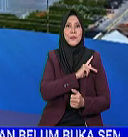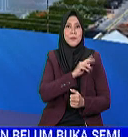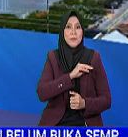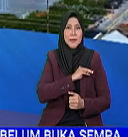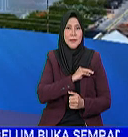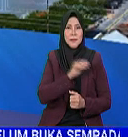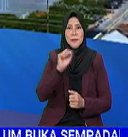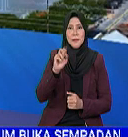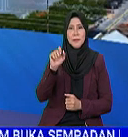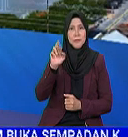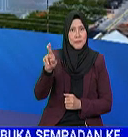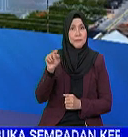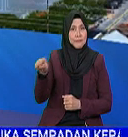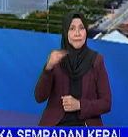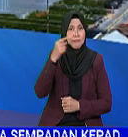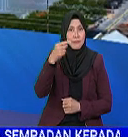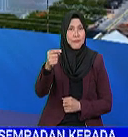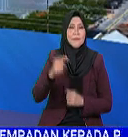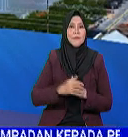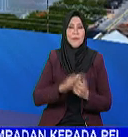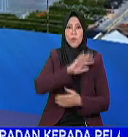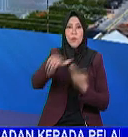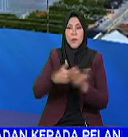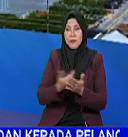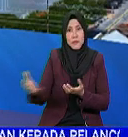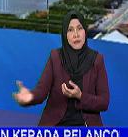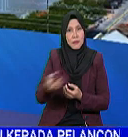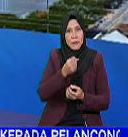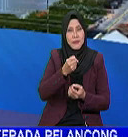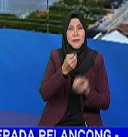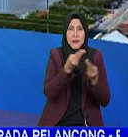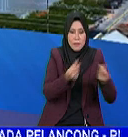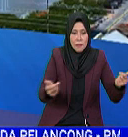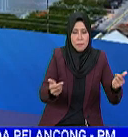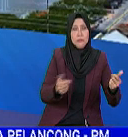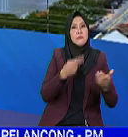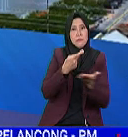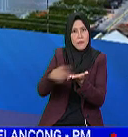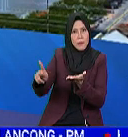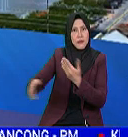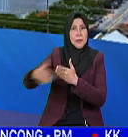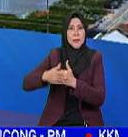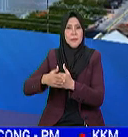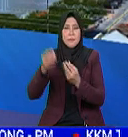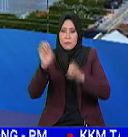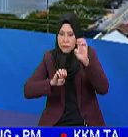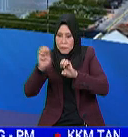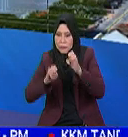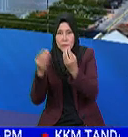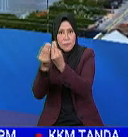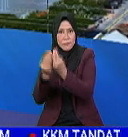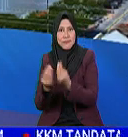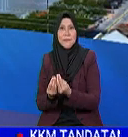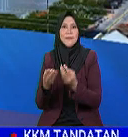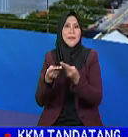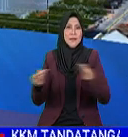Datuk Amar Awang Tengah Lia San berkata semua pengambilan tanah akan dibayar pampasan berpandukan penilaian dari jabatan tanah dan